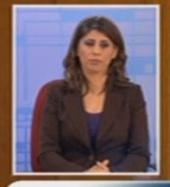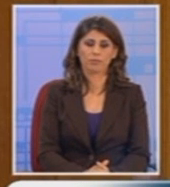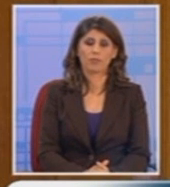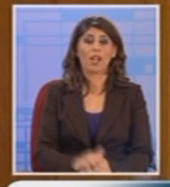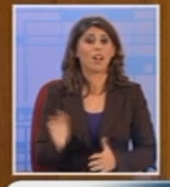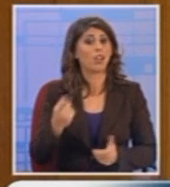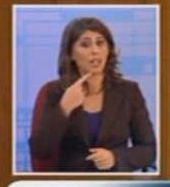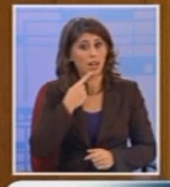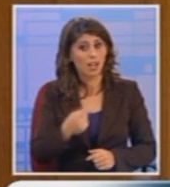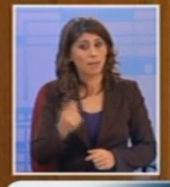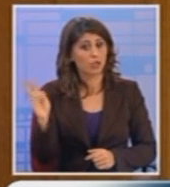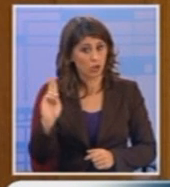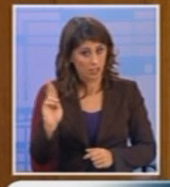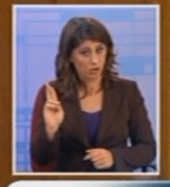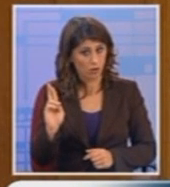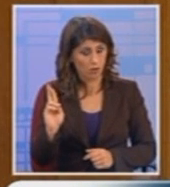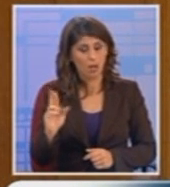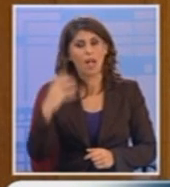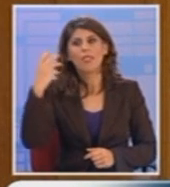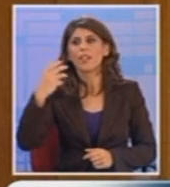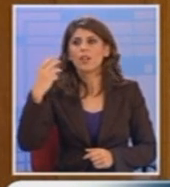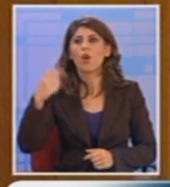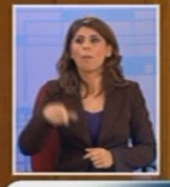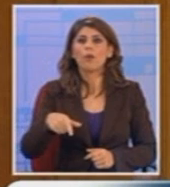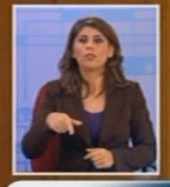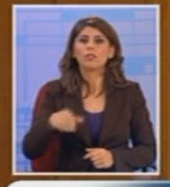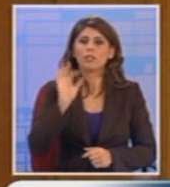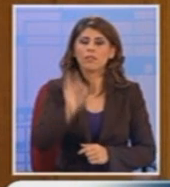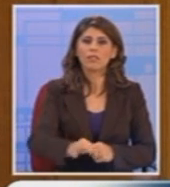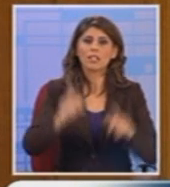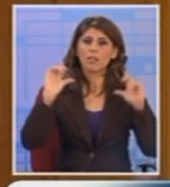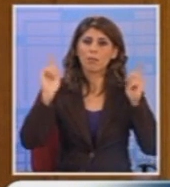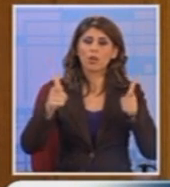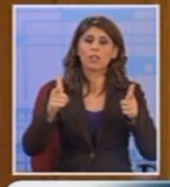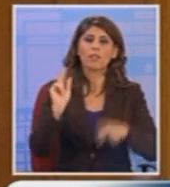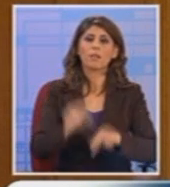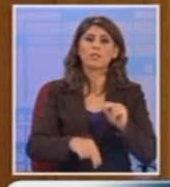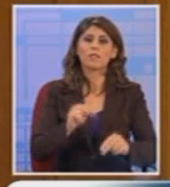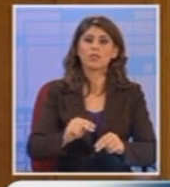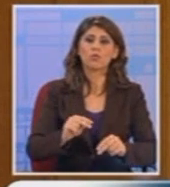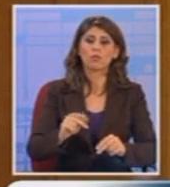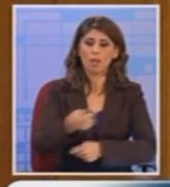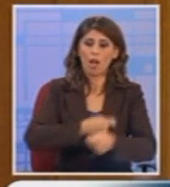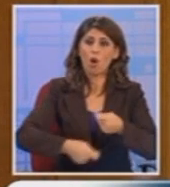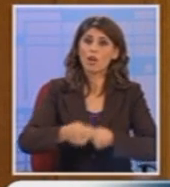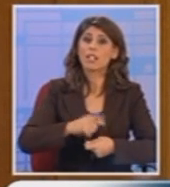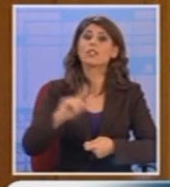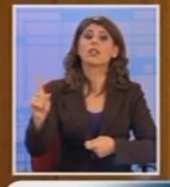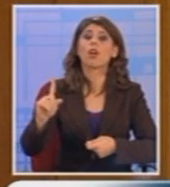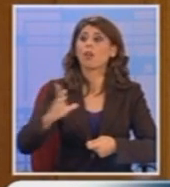Αλλά όταν αναφερόμαστε στο ρίσκο, δεν εννοούμε ότι θα καταργήσουμε τη δημοκρατία, θα ψηφίζουν οι αγορές και όχι ο